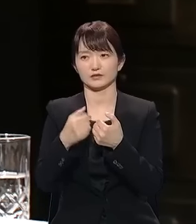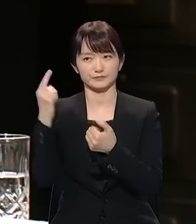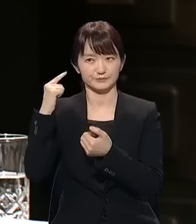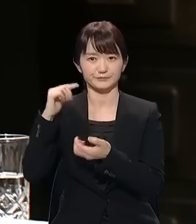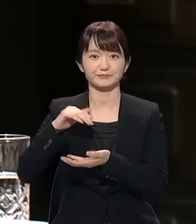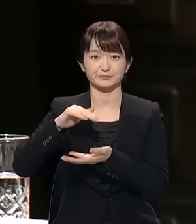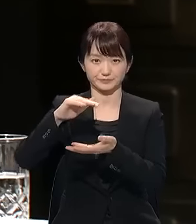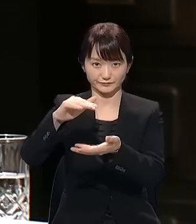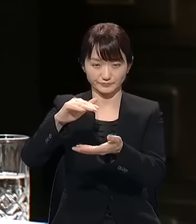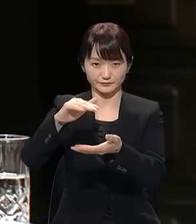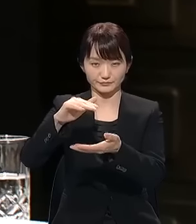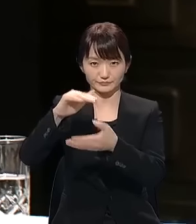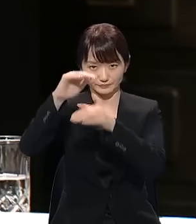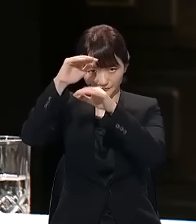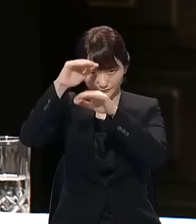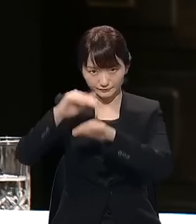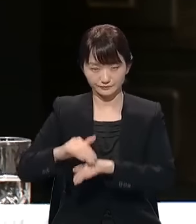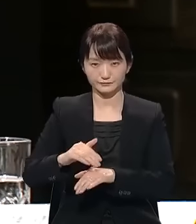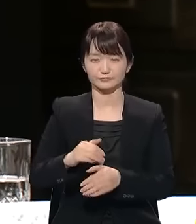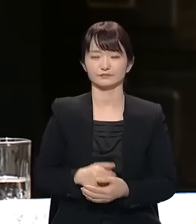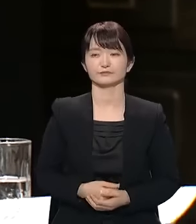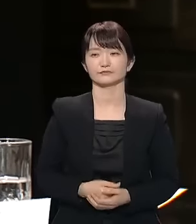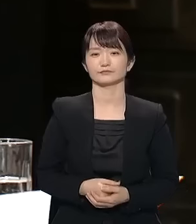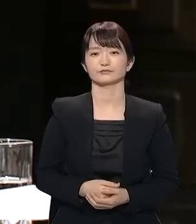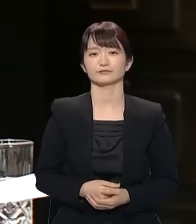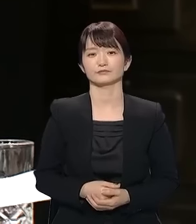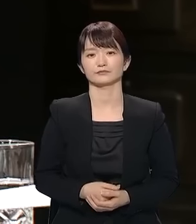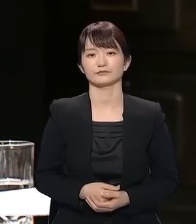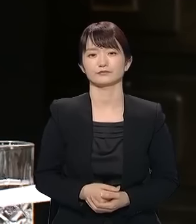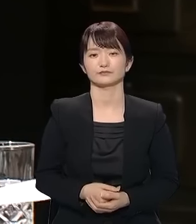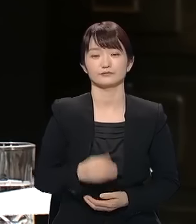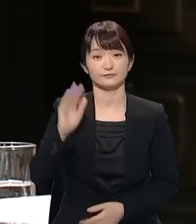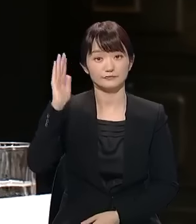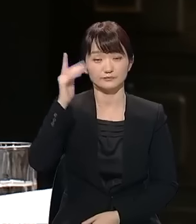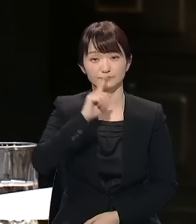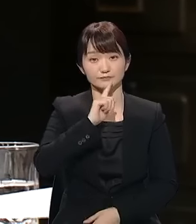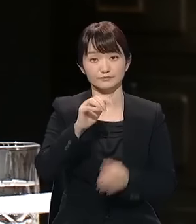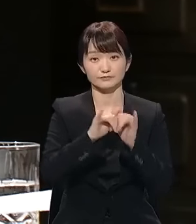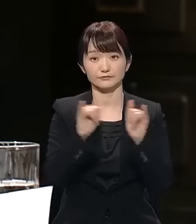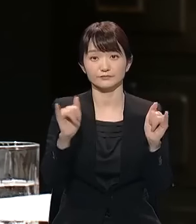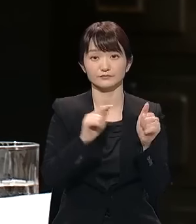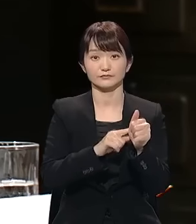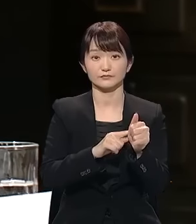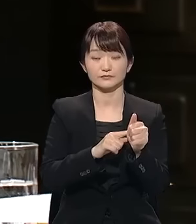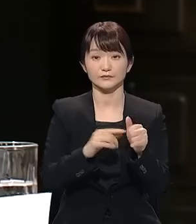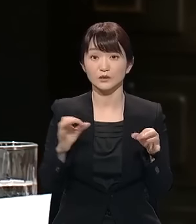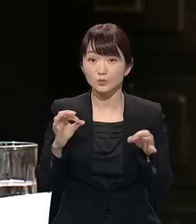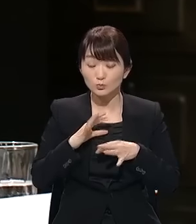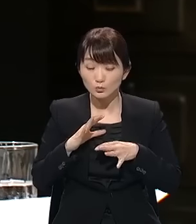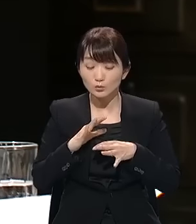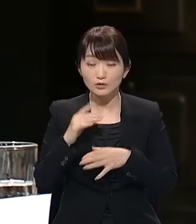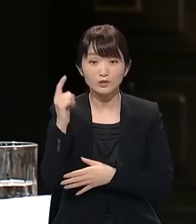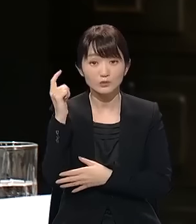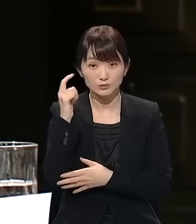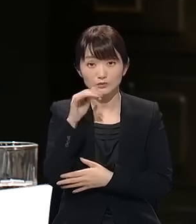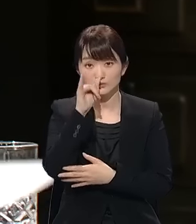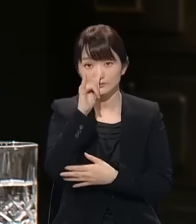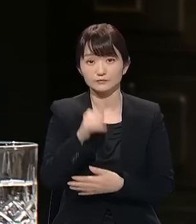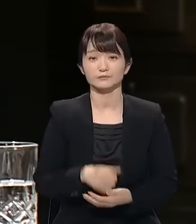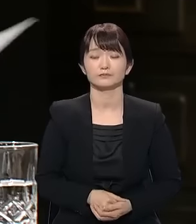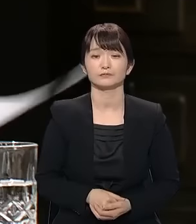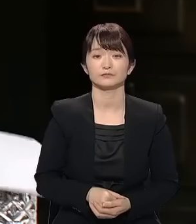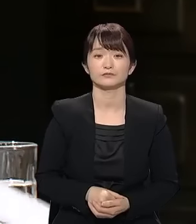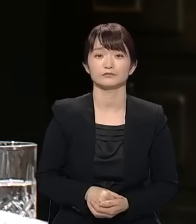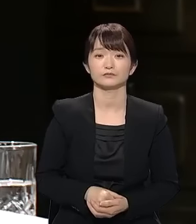전해드렸던 사연이었습니다 그땐 사연이었습니다 최근 제보자 분에게 깜짝 놀라 만한 소식이 또 전해졌는데